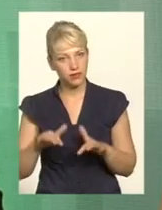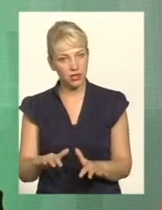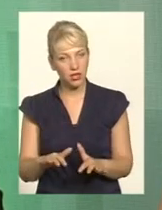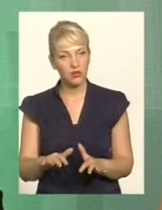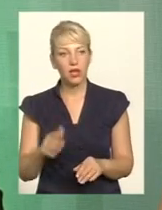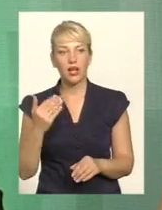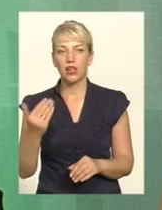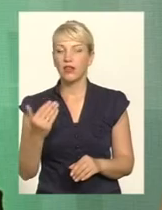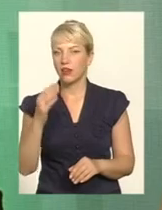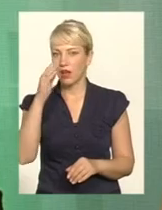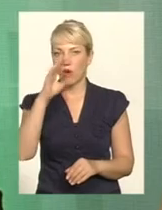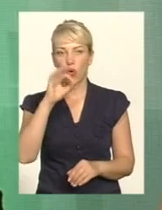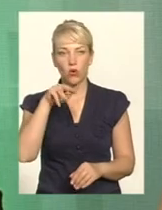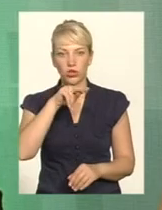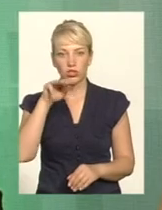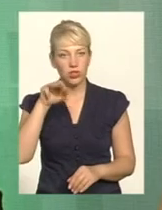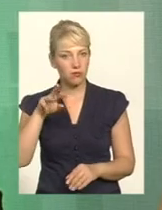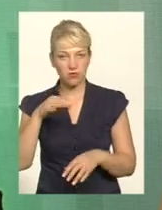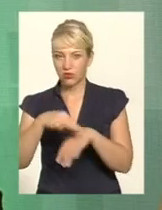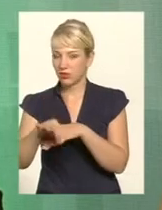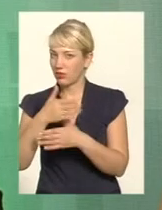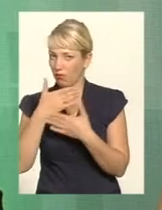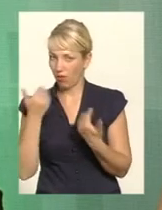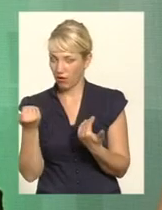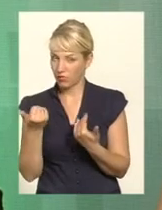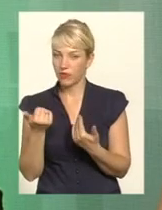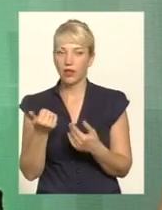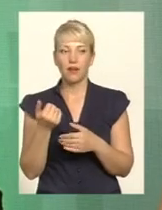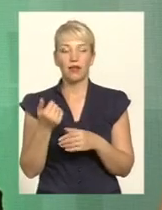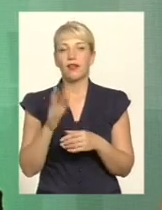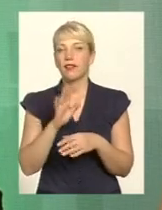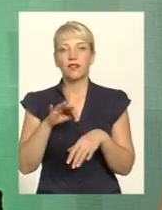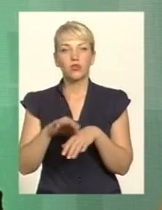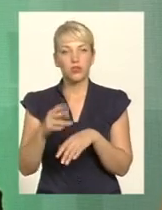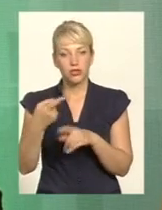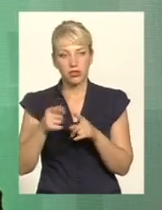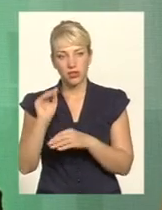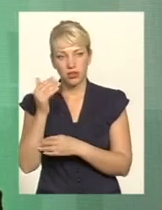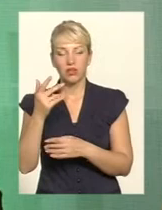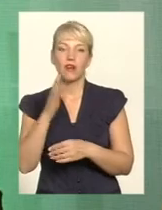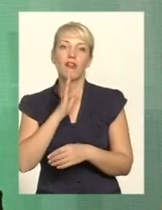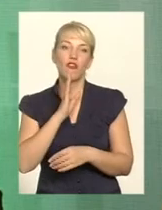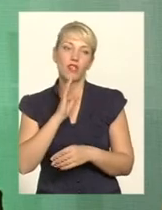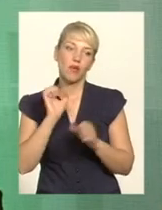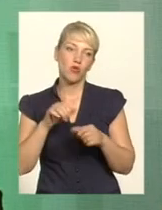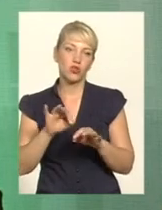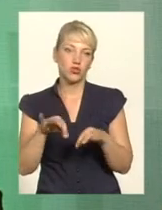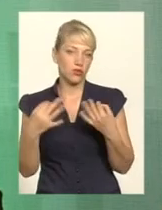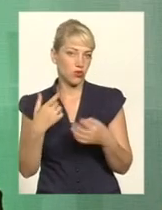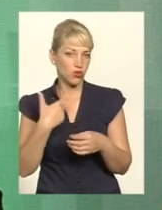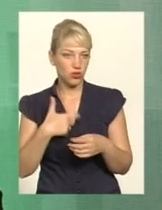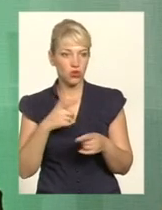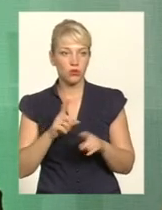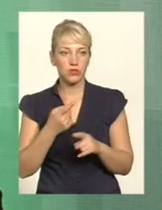він його не б'є, не знущається над цим хлопцем, і вона може абсолютно спокійно собі дозволити, щоб